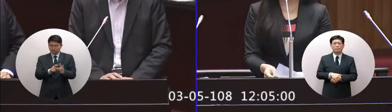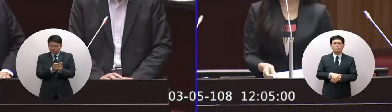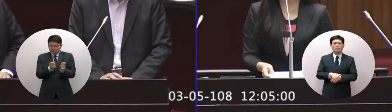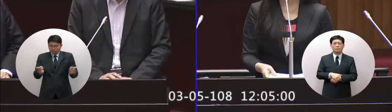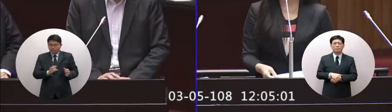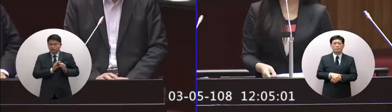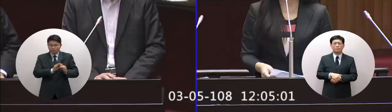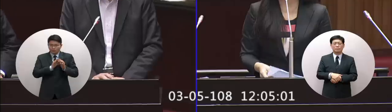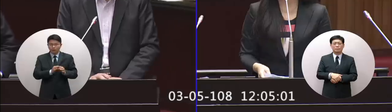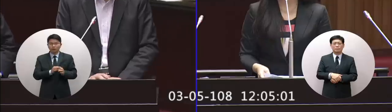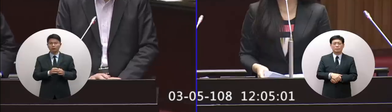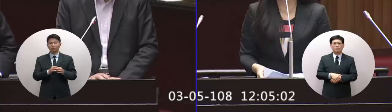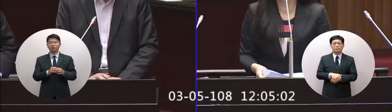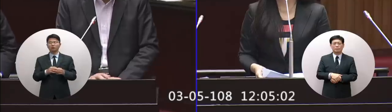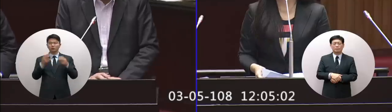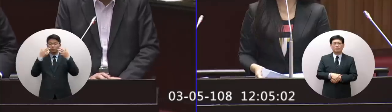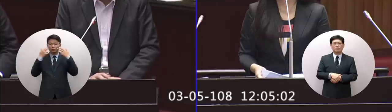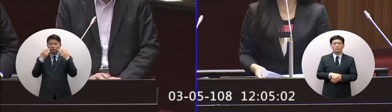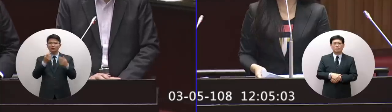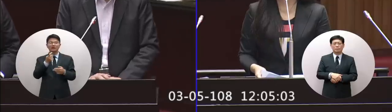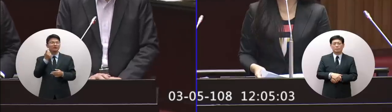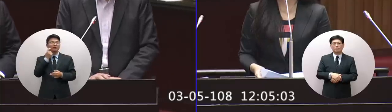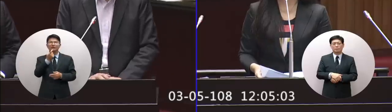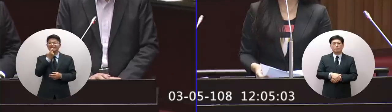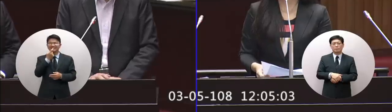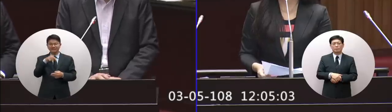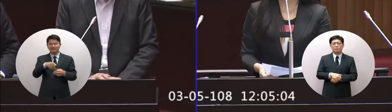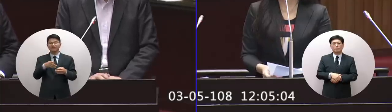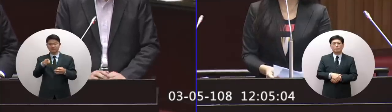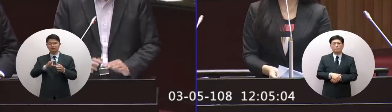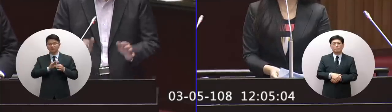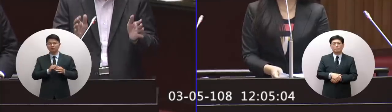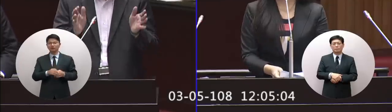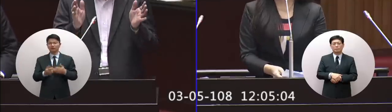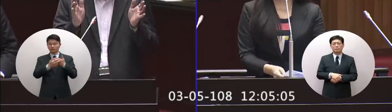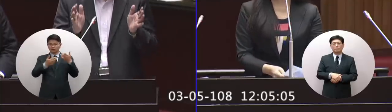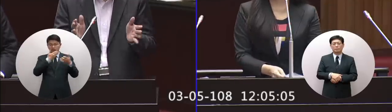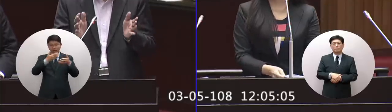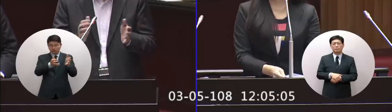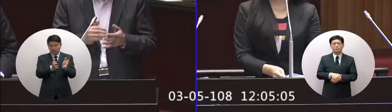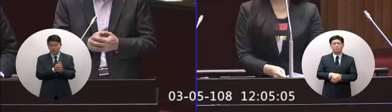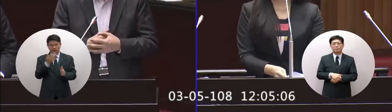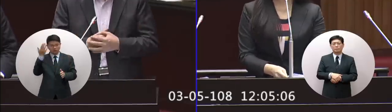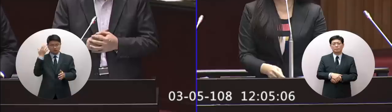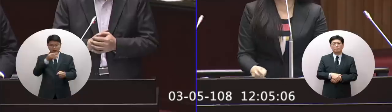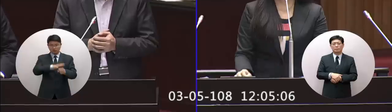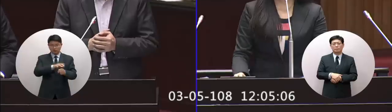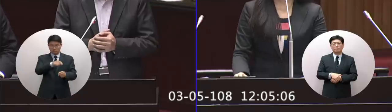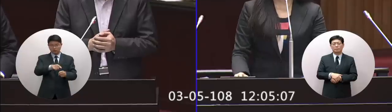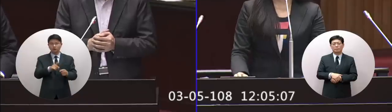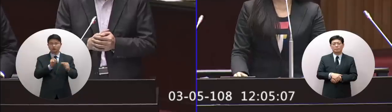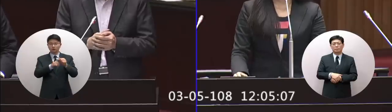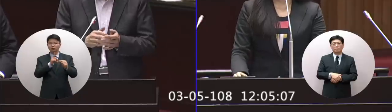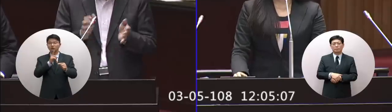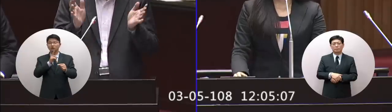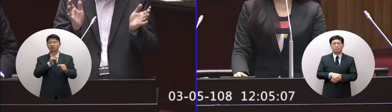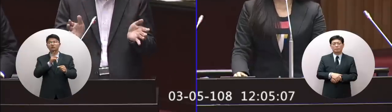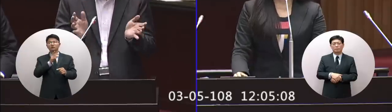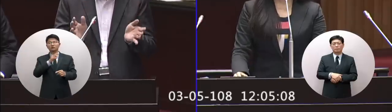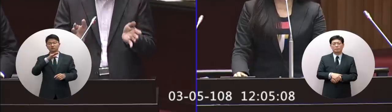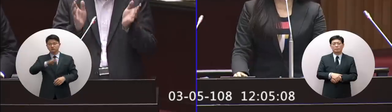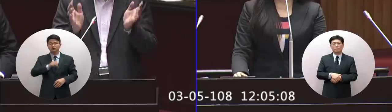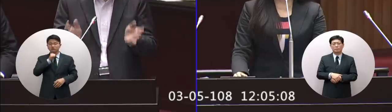原住民的假牙的问题，所以因为这样，所以卫福部原来补助假牙的中低收入户的部分，